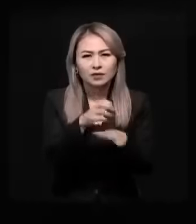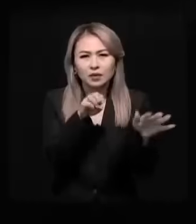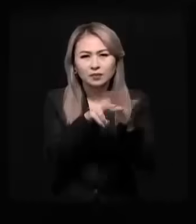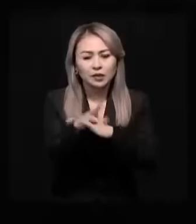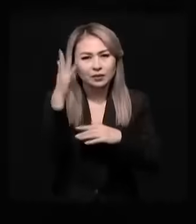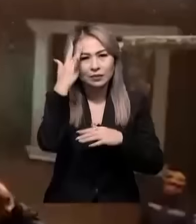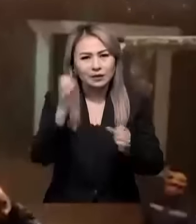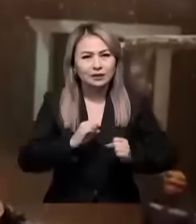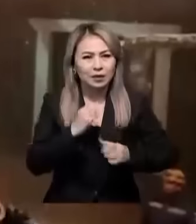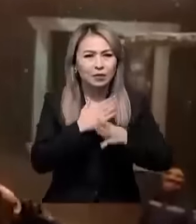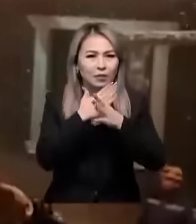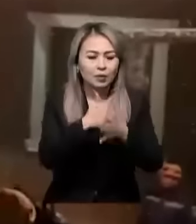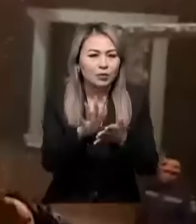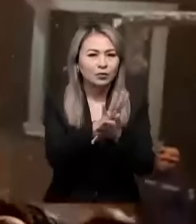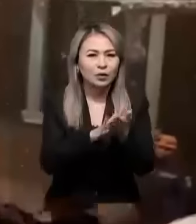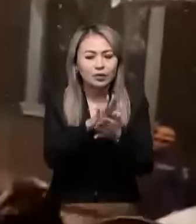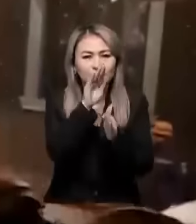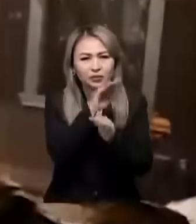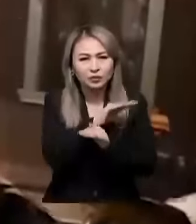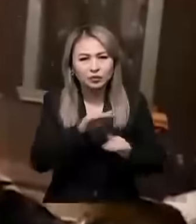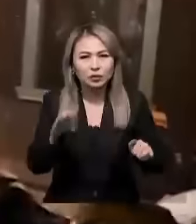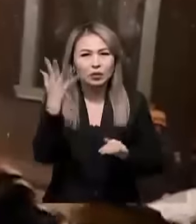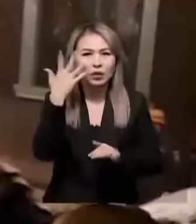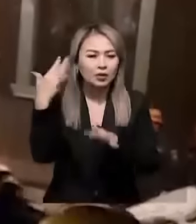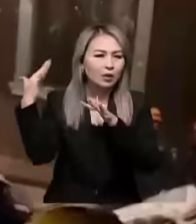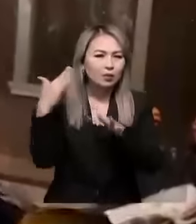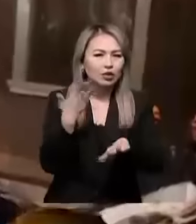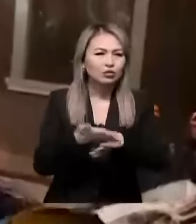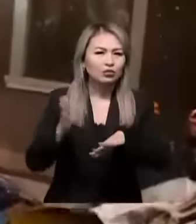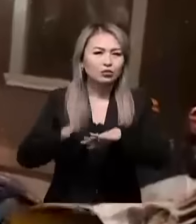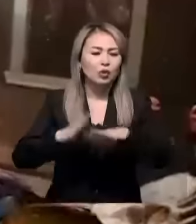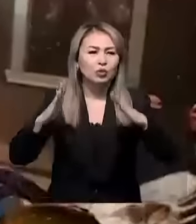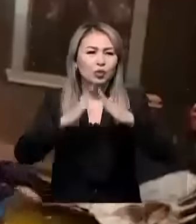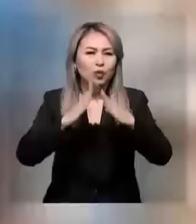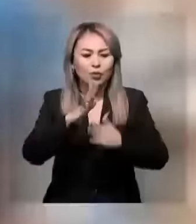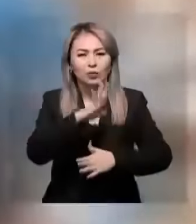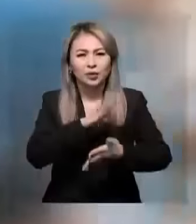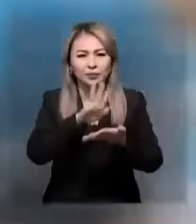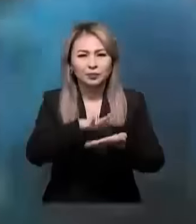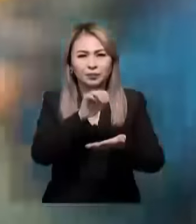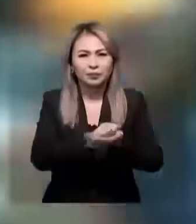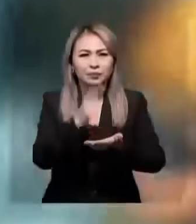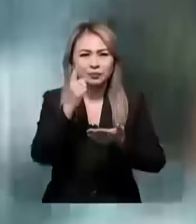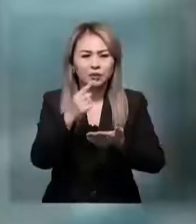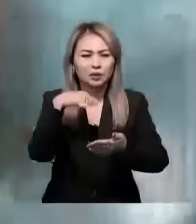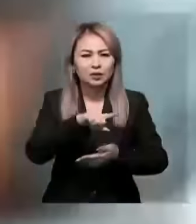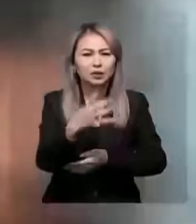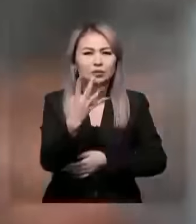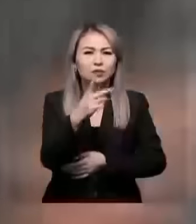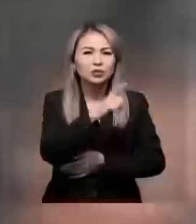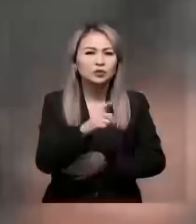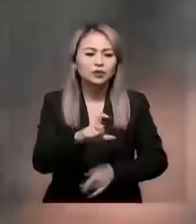көмек бермекші болған. Бірақ дәрмен жоқ. Жоғарыдан түскен ауыр батпақ ескі үйді жайпап өткен. Соның кесірінен бір шаңырақтан 4 адам қайтыс